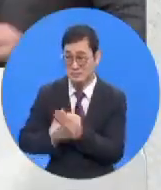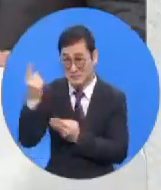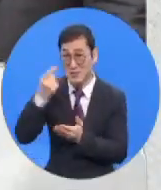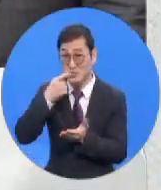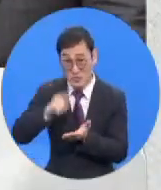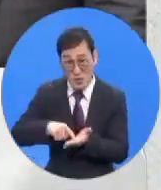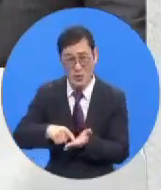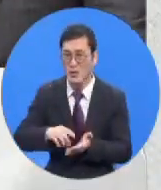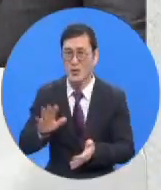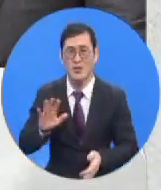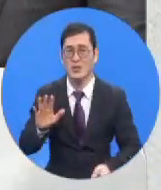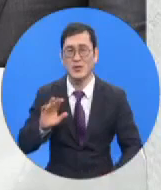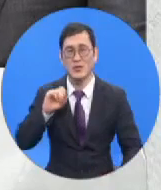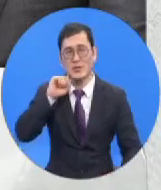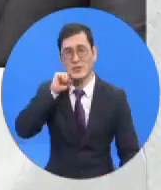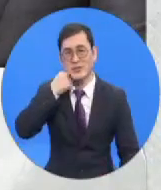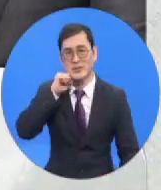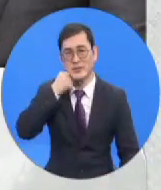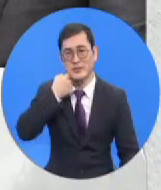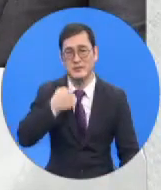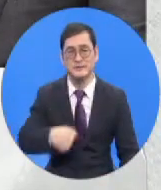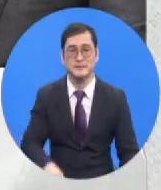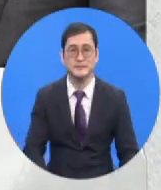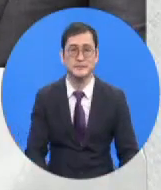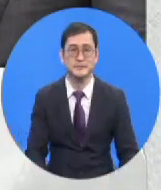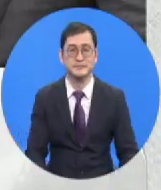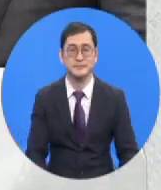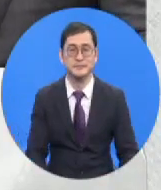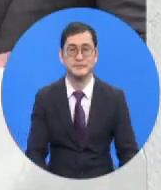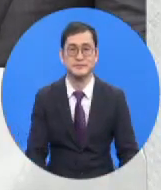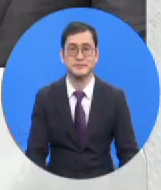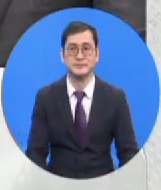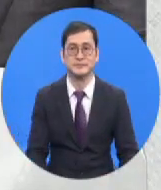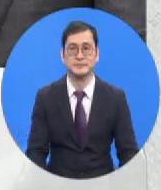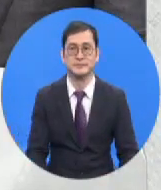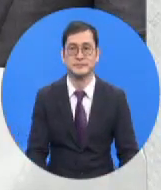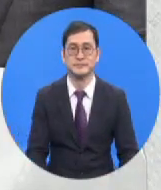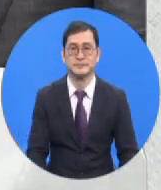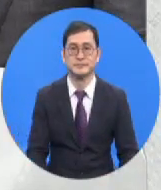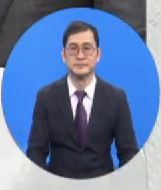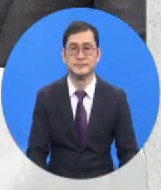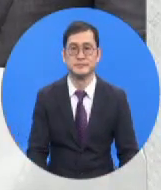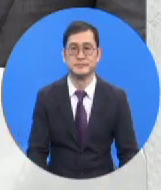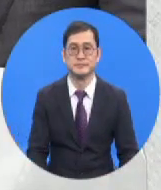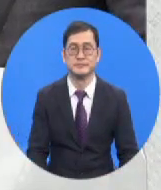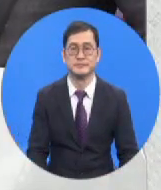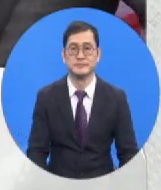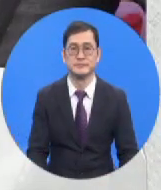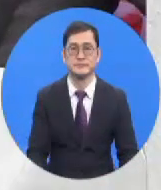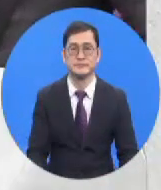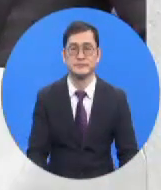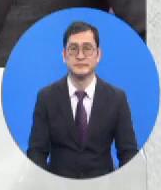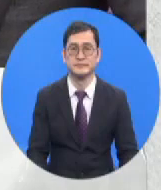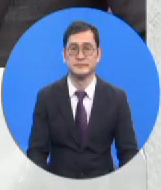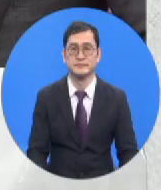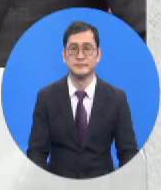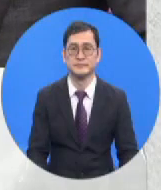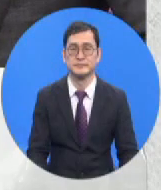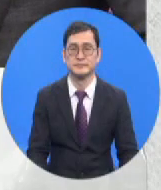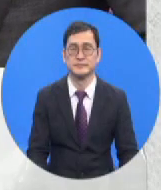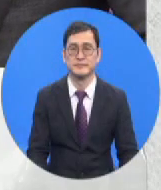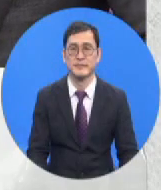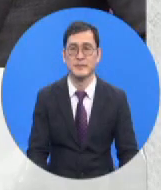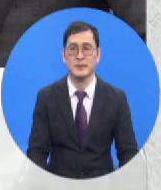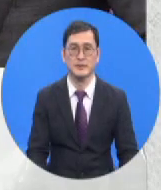과정을 잊자 그렇게 되는 게 아마 제 최선일 거니까 이런 건 조금 예견돼 있었다라는 게 있고 두 번째로는 지금